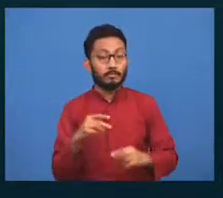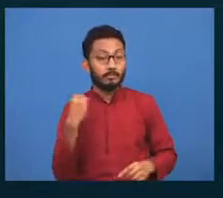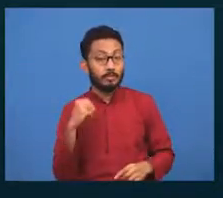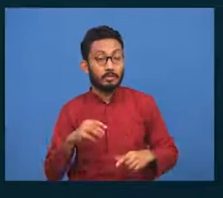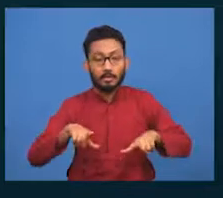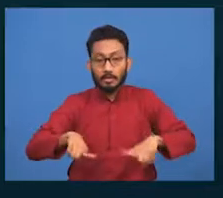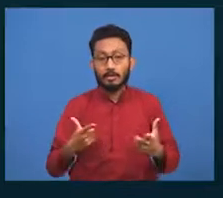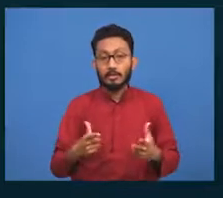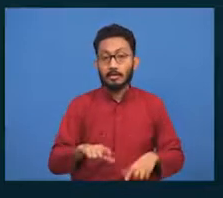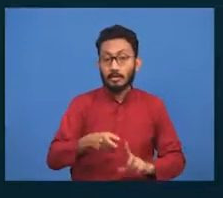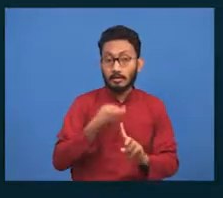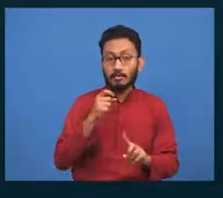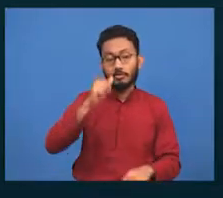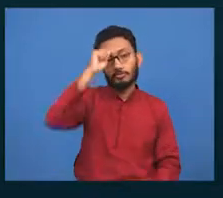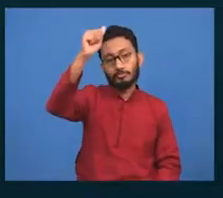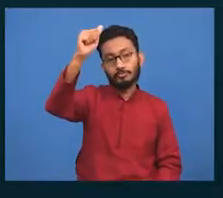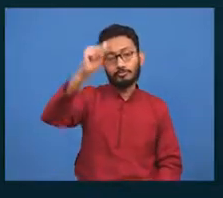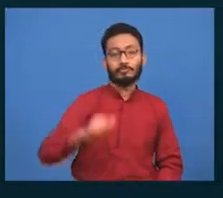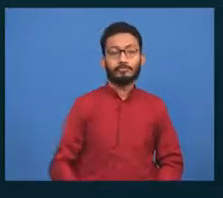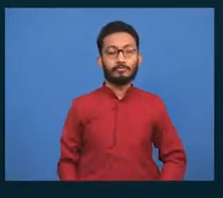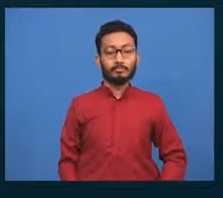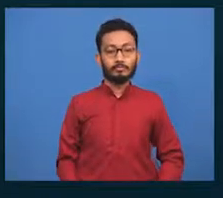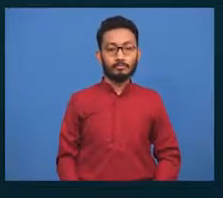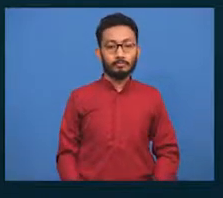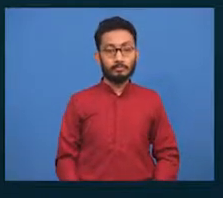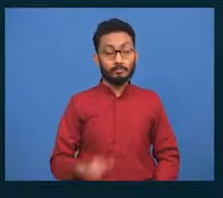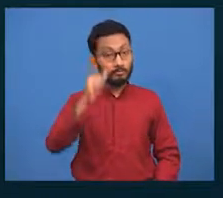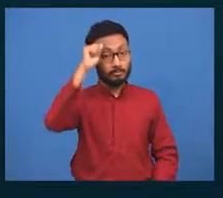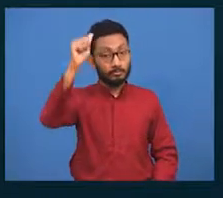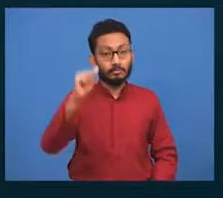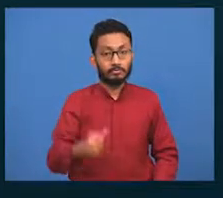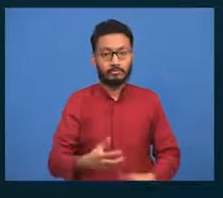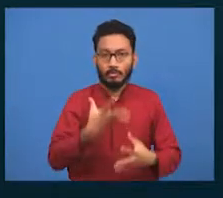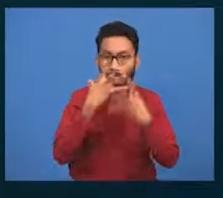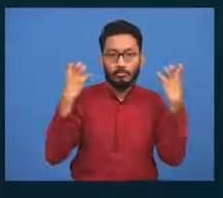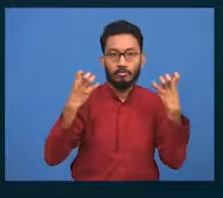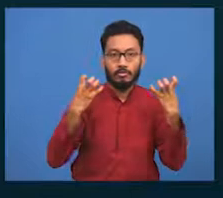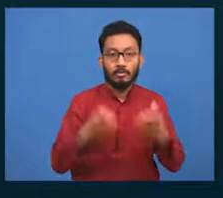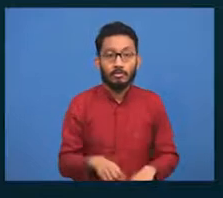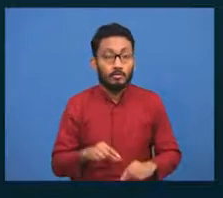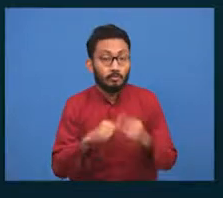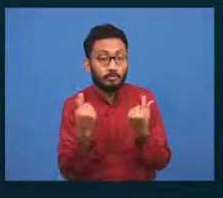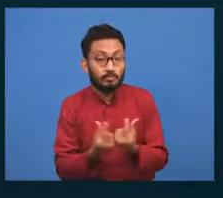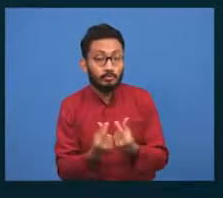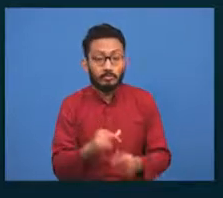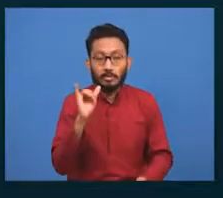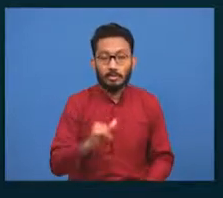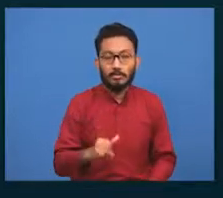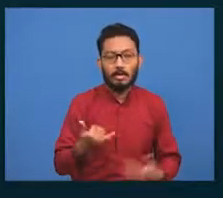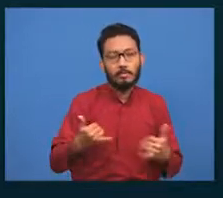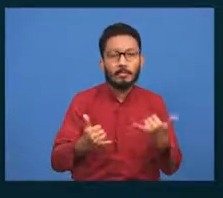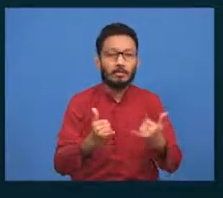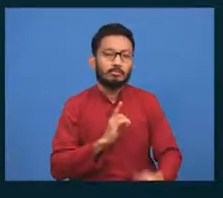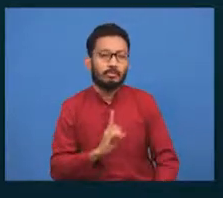daripada Allah Subhanahu Wa Taala. Dan Allah murka terhadap golongan yang mempersekutukan agama. Jika